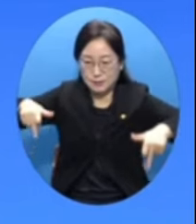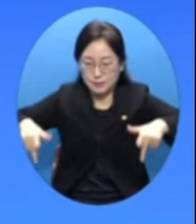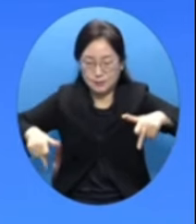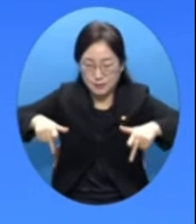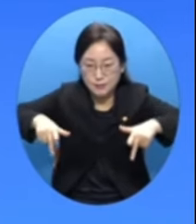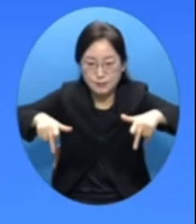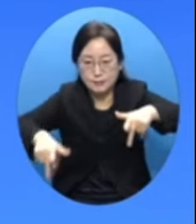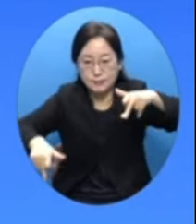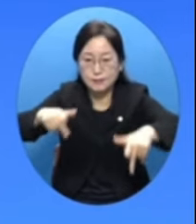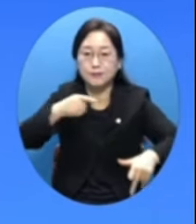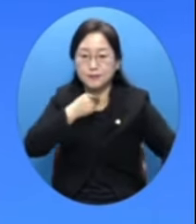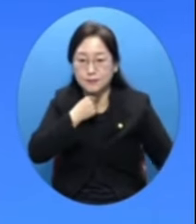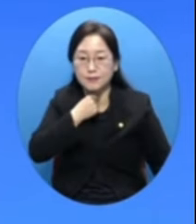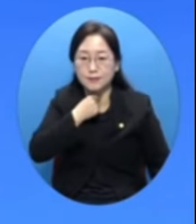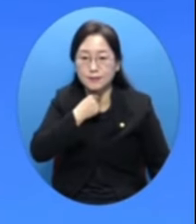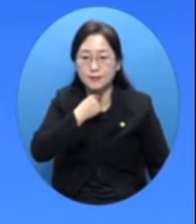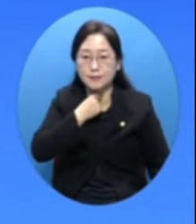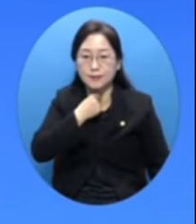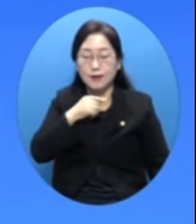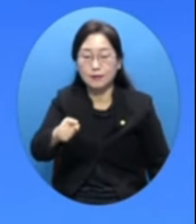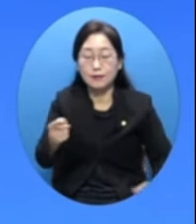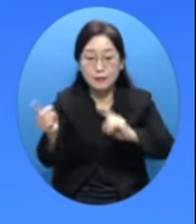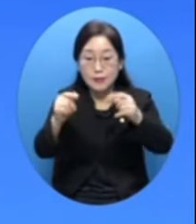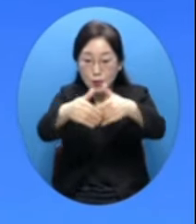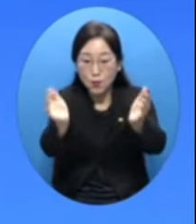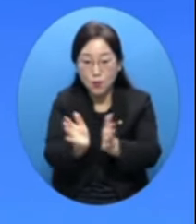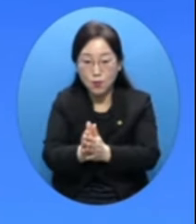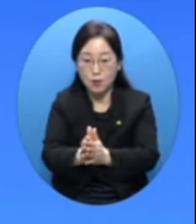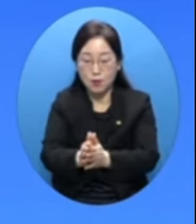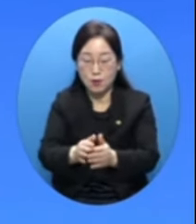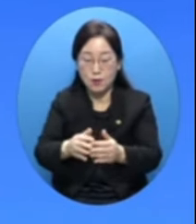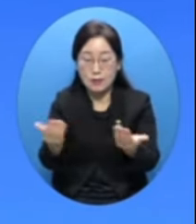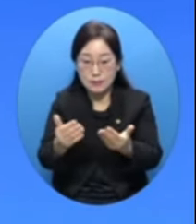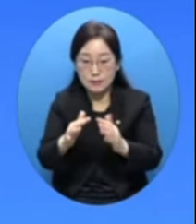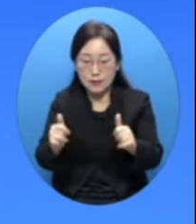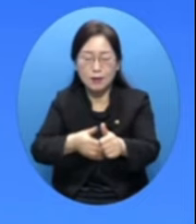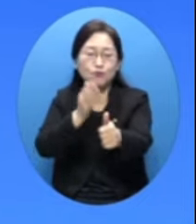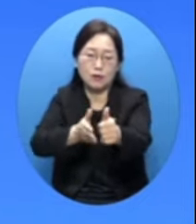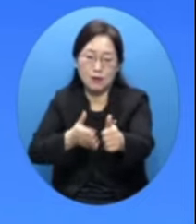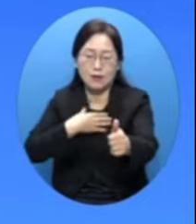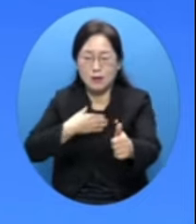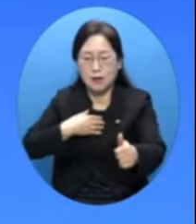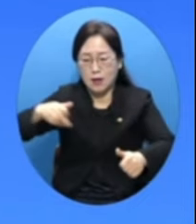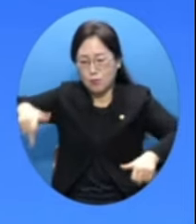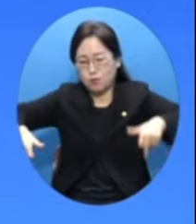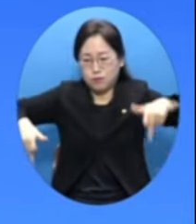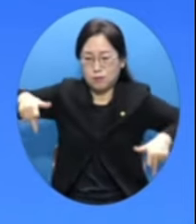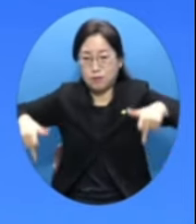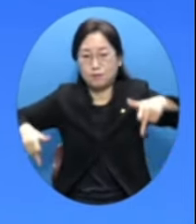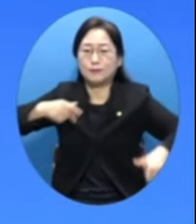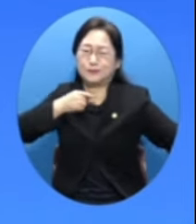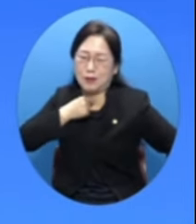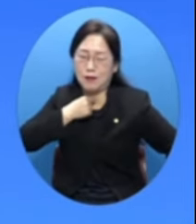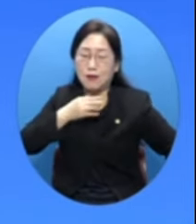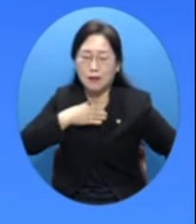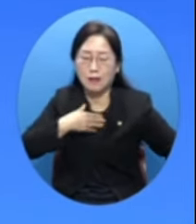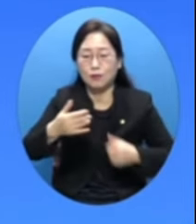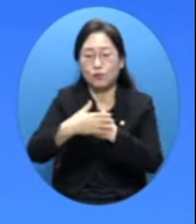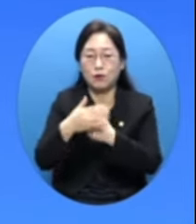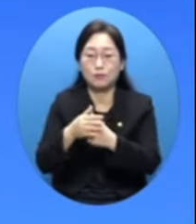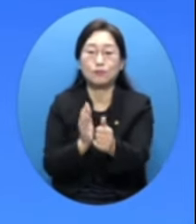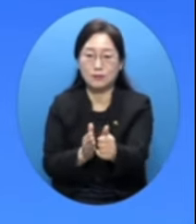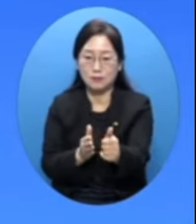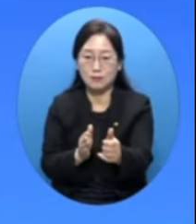다니겠다. 그래서 거기는 재활에 있는 분들에게 얘기했습니다. 내가 목발을 짚고 걸어야 되겠으니 나를 걷을 수 있도록 좀